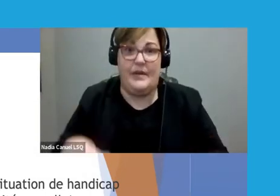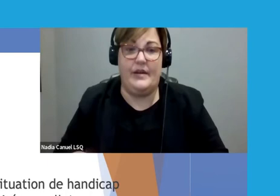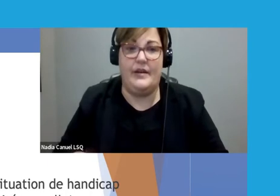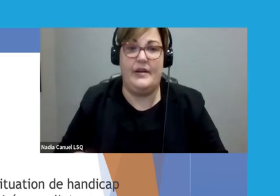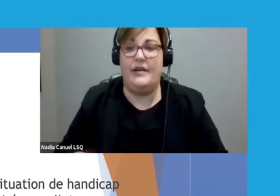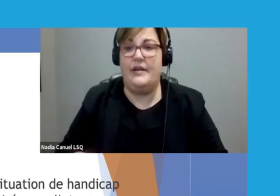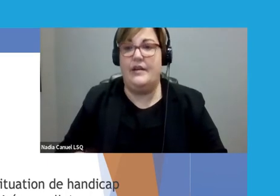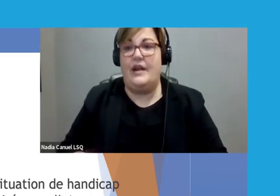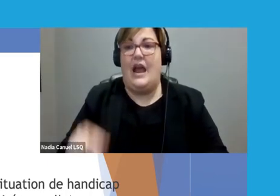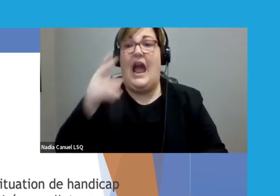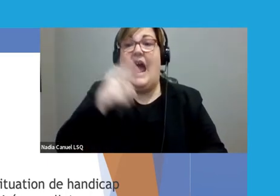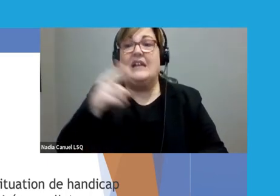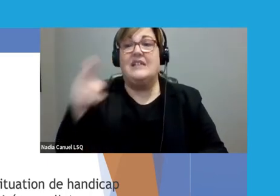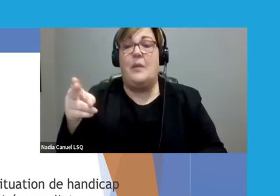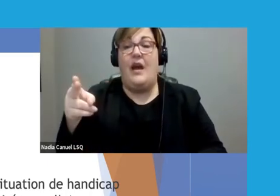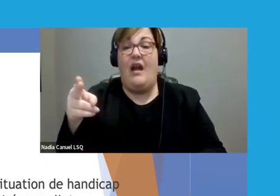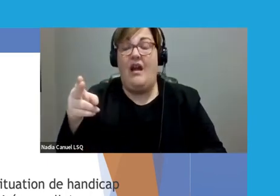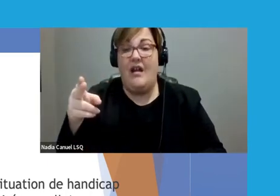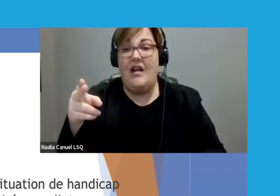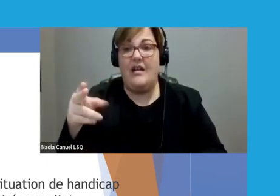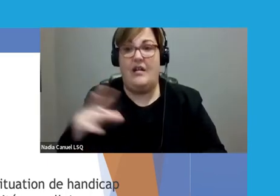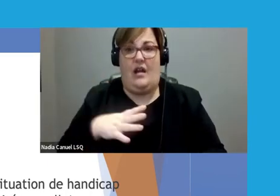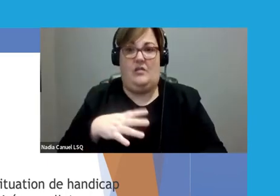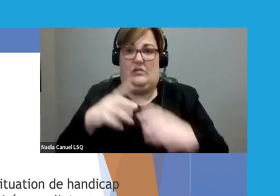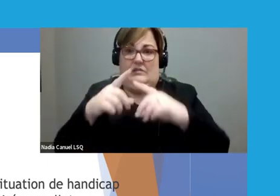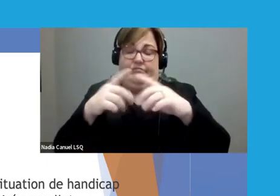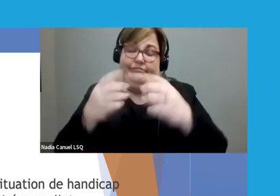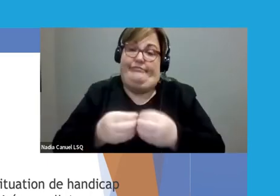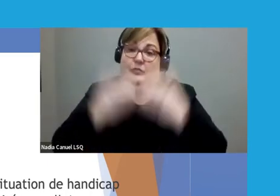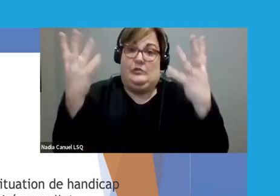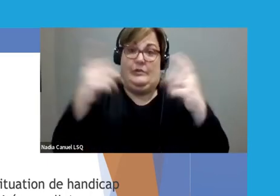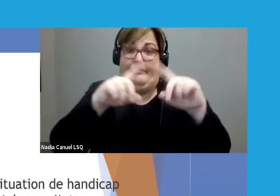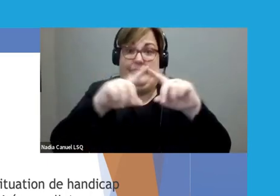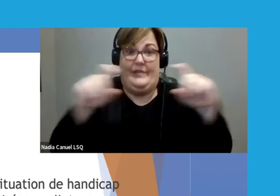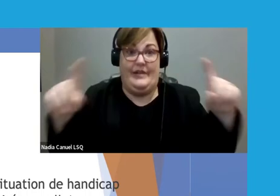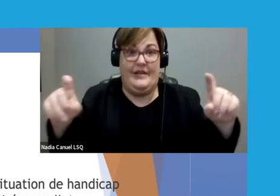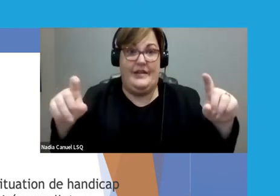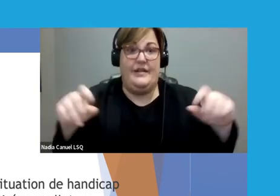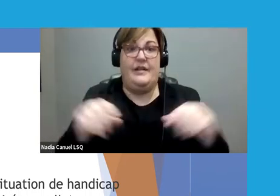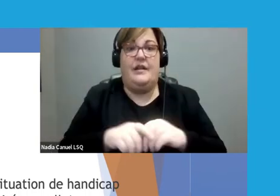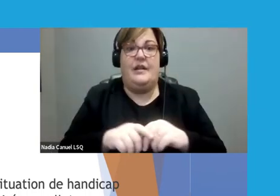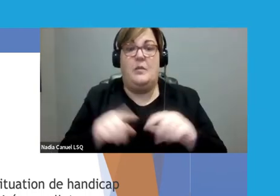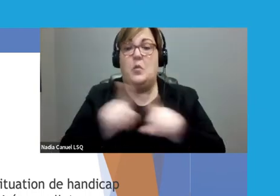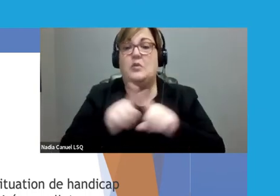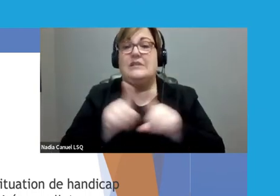Les handicaps sont multiples. Le rapport